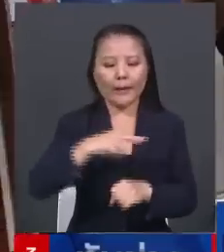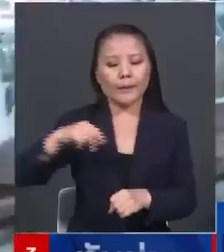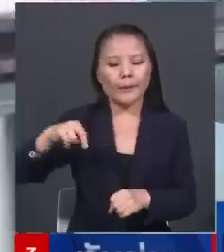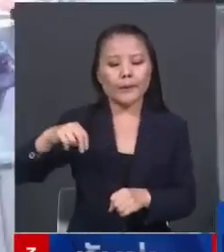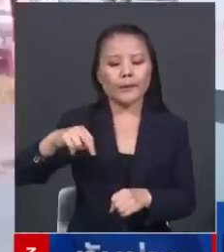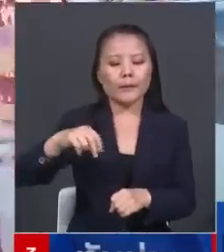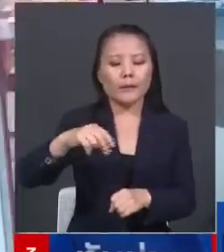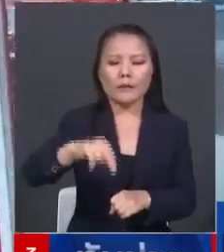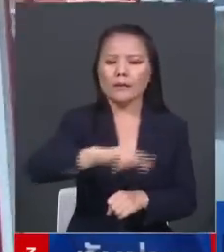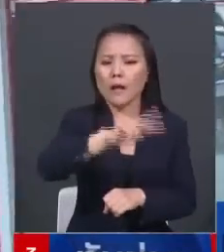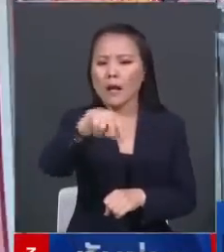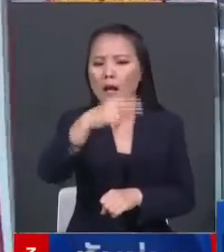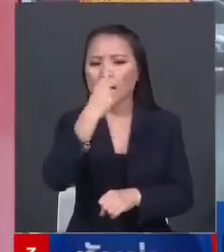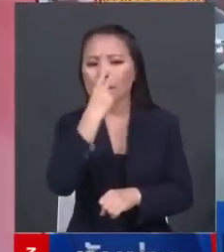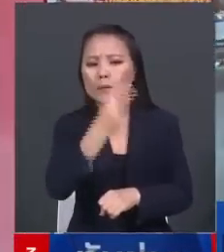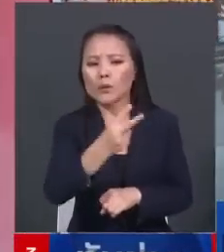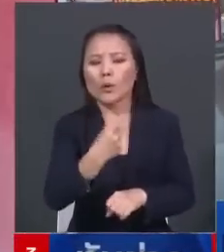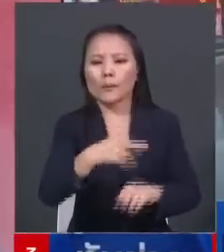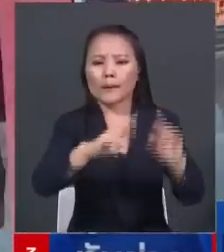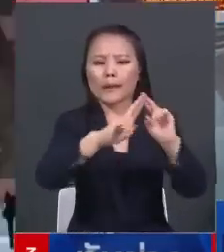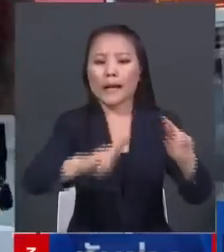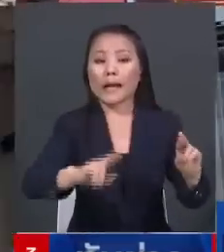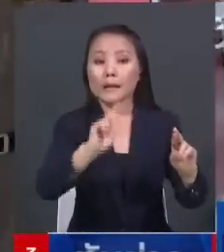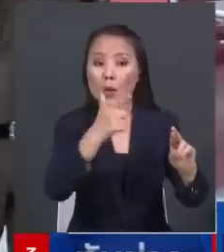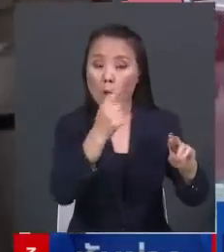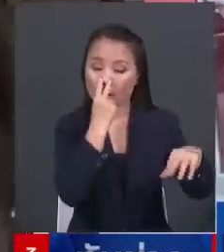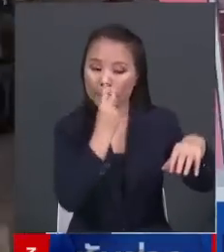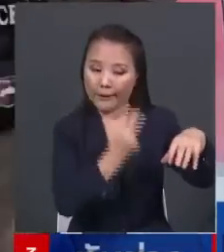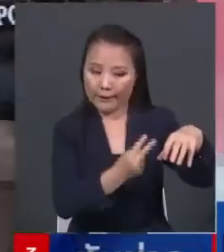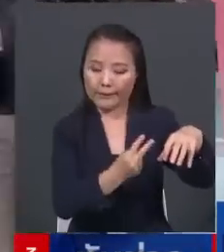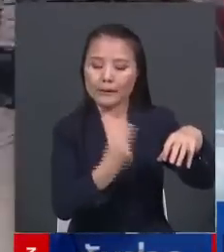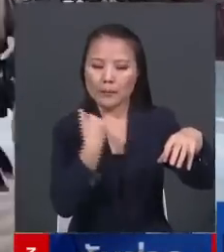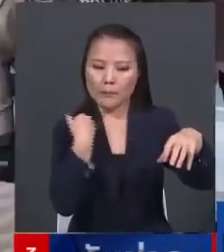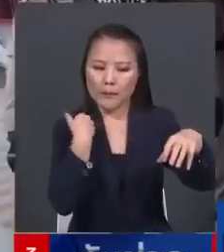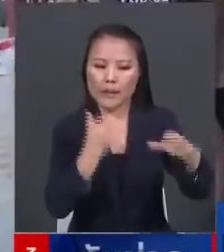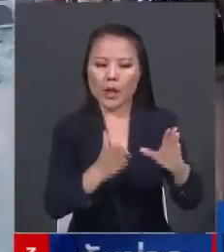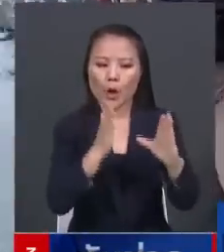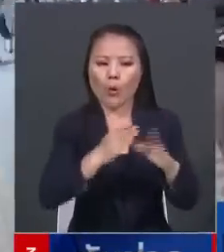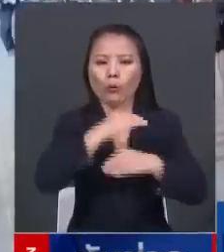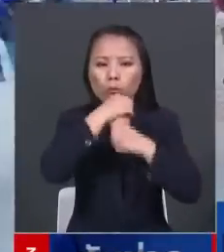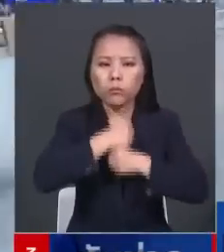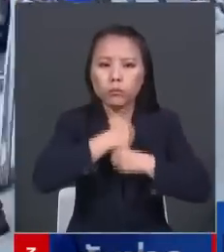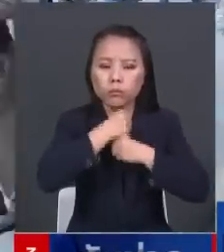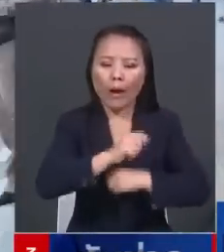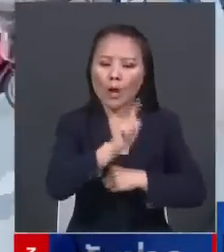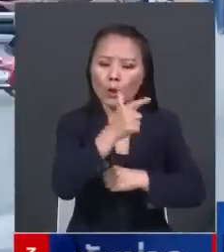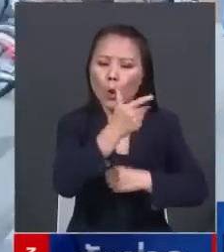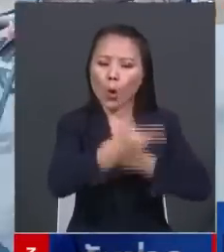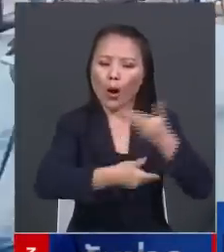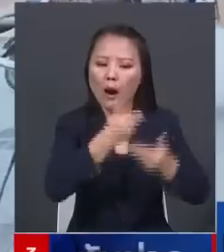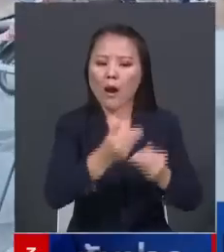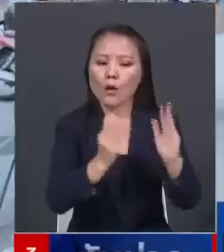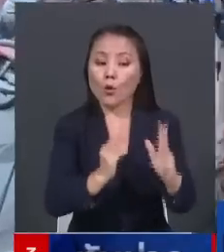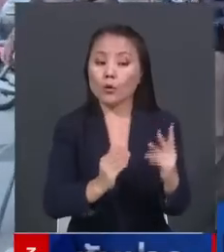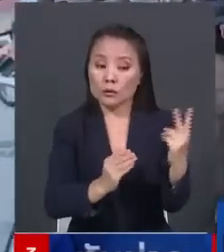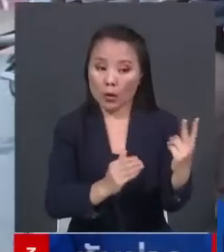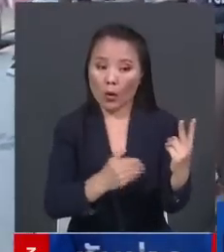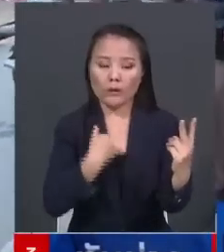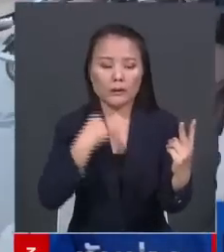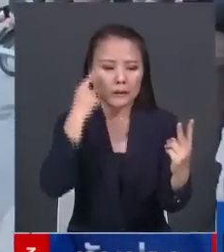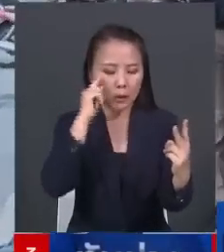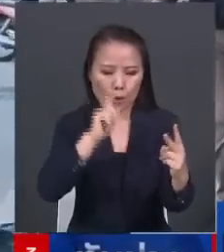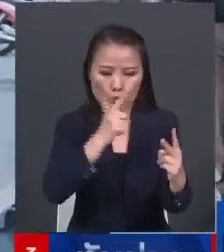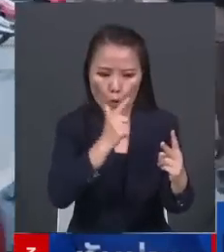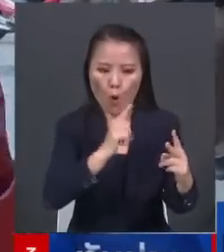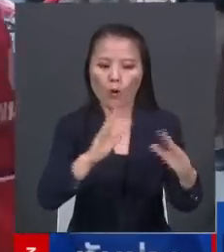อยๆแล้วก็ไปเห็นว่าที่ร้านทองทวีโชคแห่งเนี้ยมีคนสูงอายุขายทองอยู่เพียงแค่2คนก็เลยลงมือก่อ